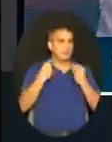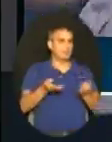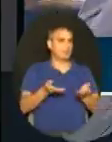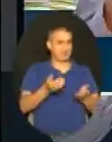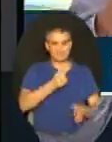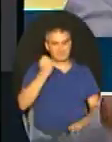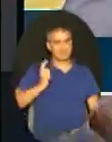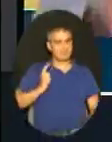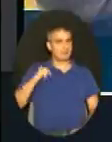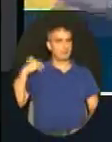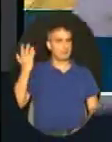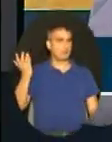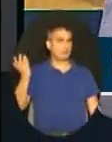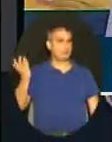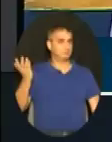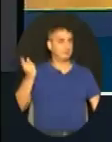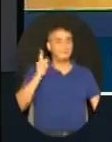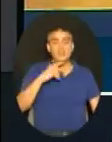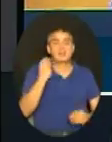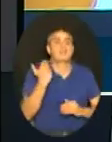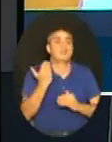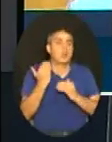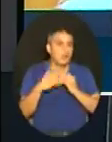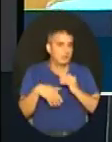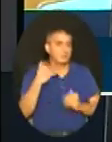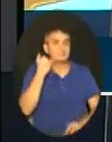הזאת לימין שמחכה בחוץ? והדבר האחרון,